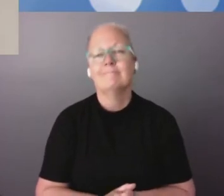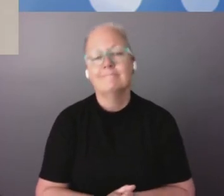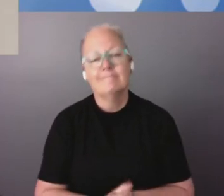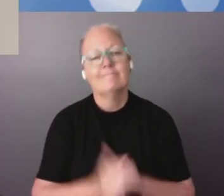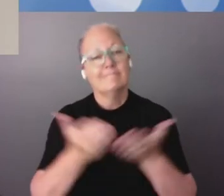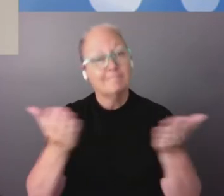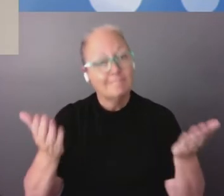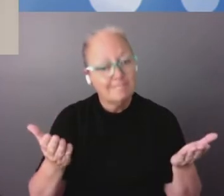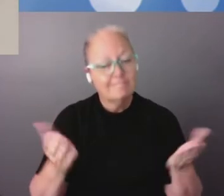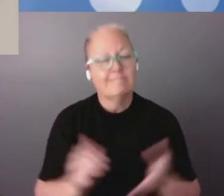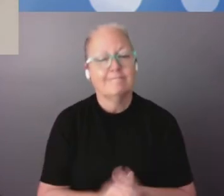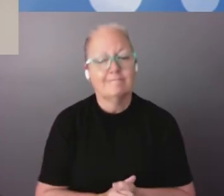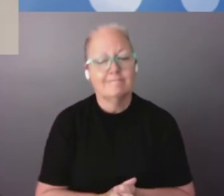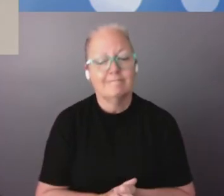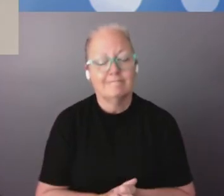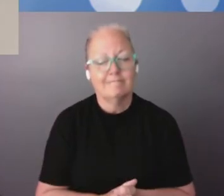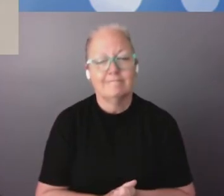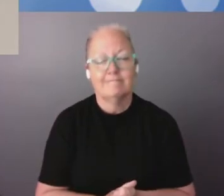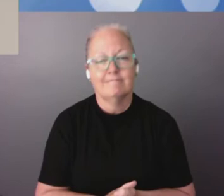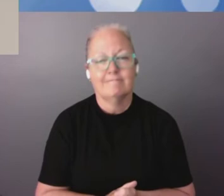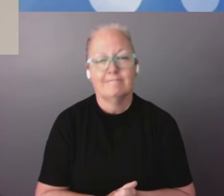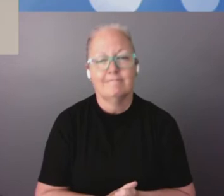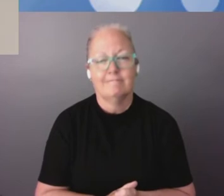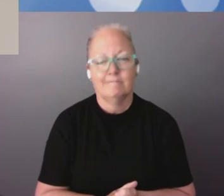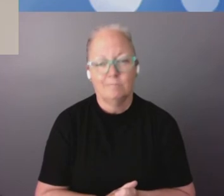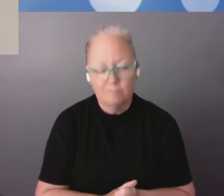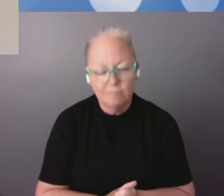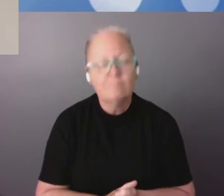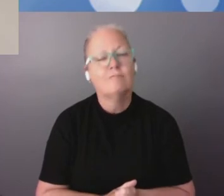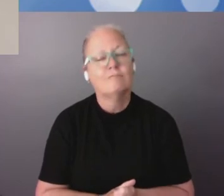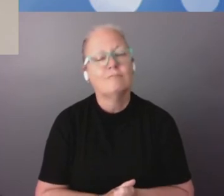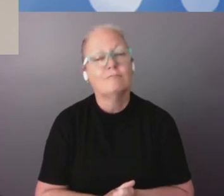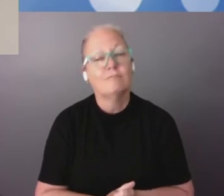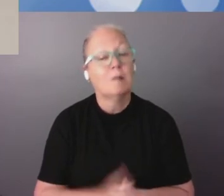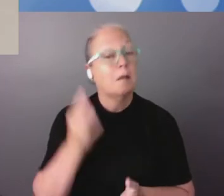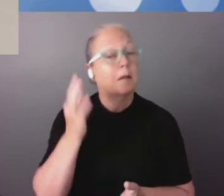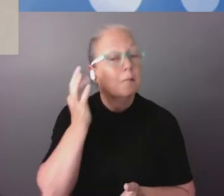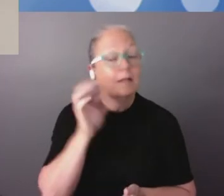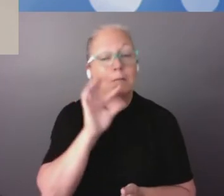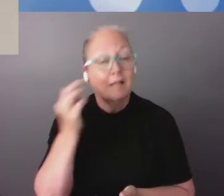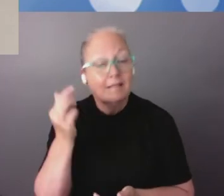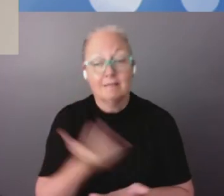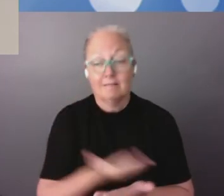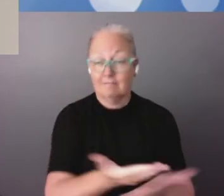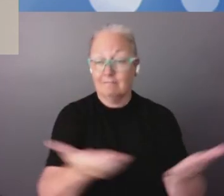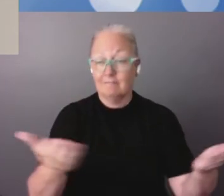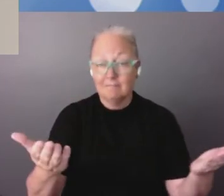Sera là maintenant devant nous. Bon, il y a 20 ans, nous avons fait un premier pas